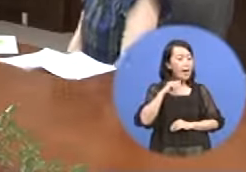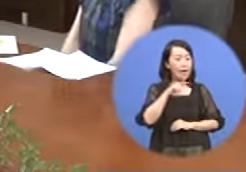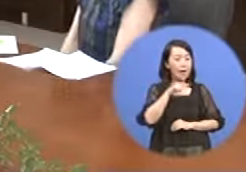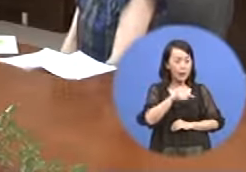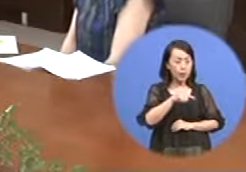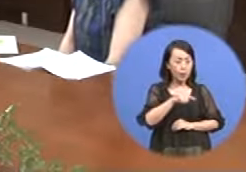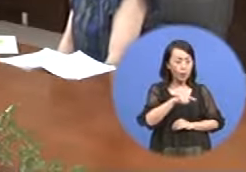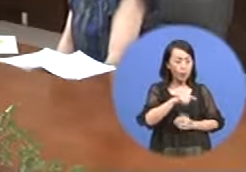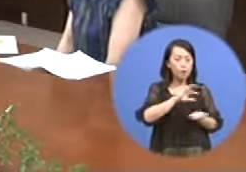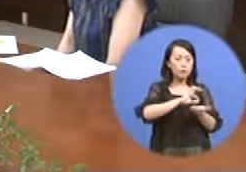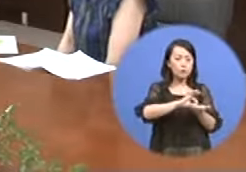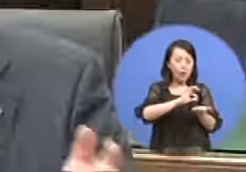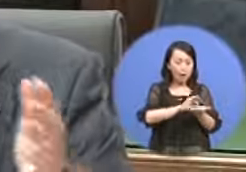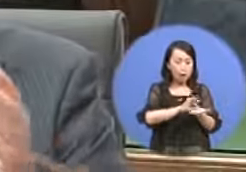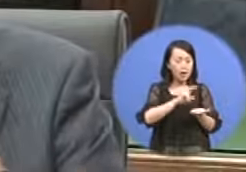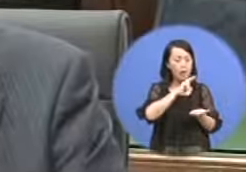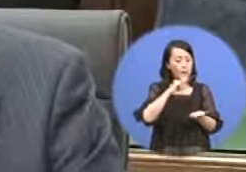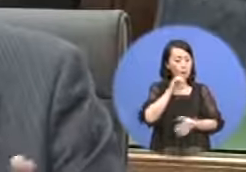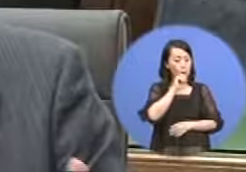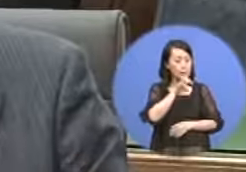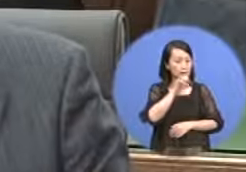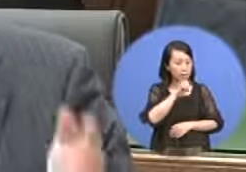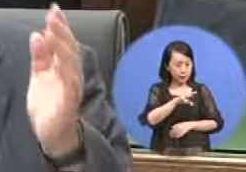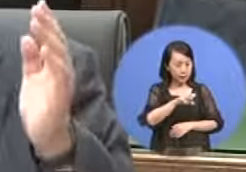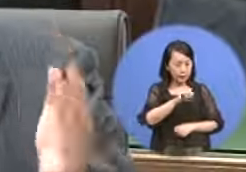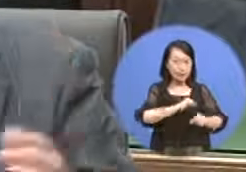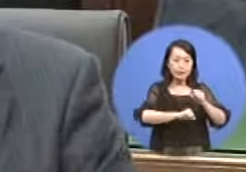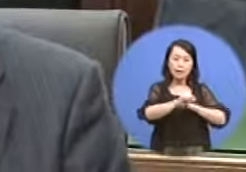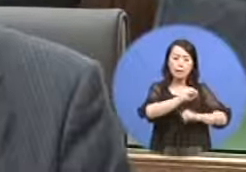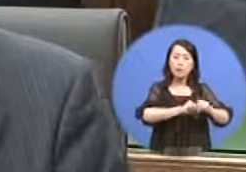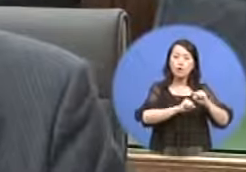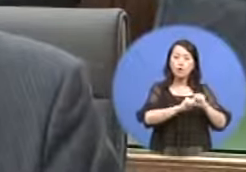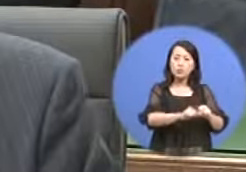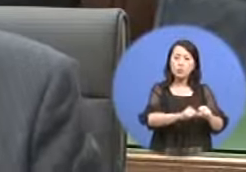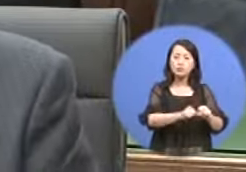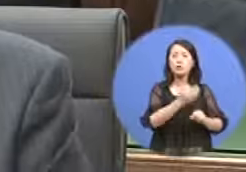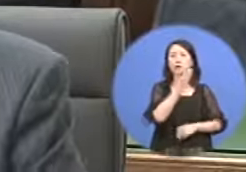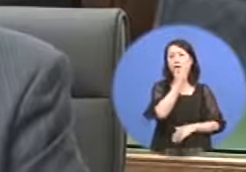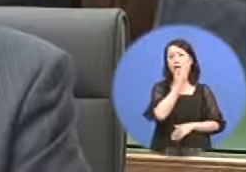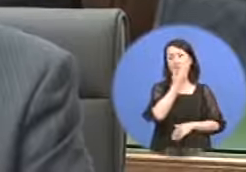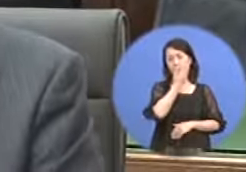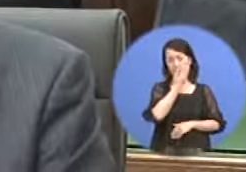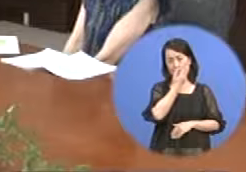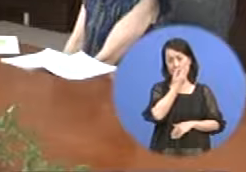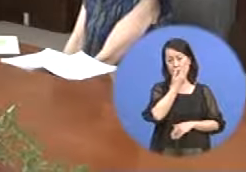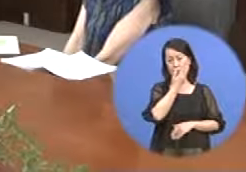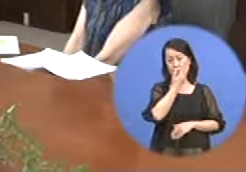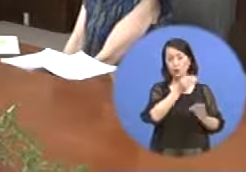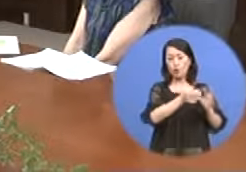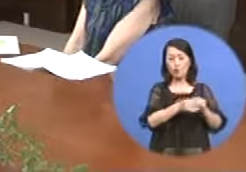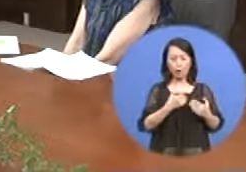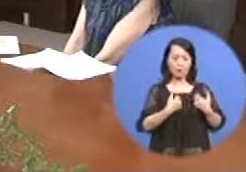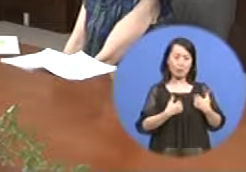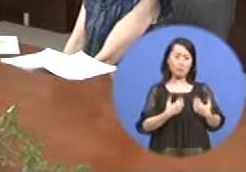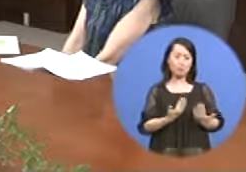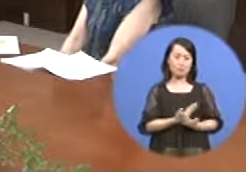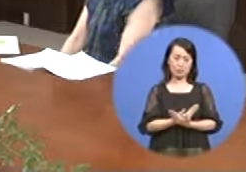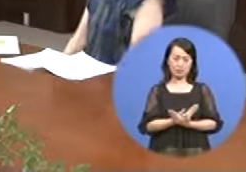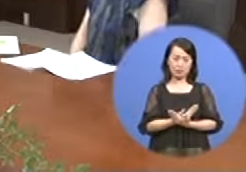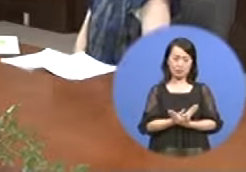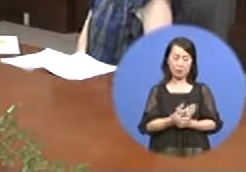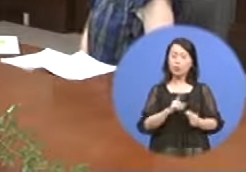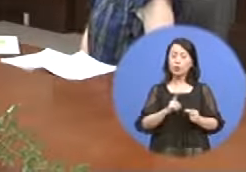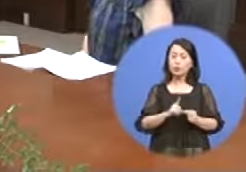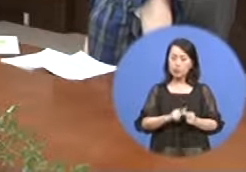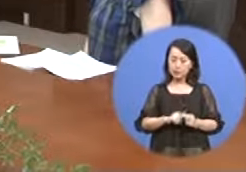よ。ですよね、 はい、 つまり英語をマスターするのも楽しくなってくるん です、 そういうことですよね。ですからそのため